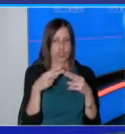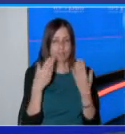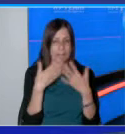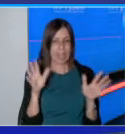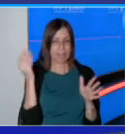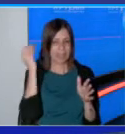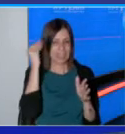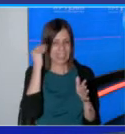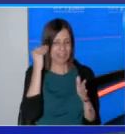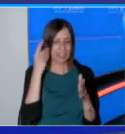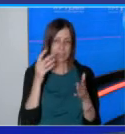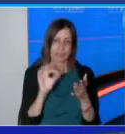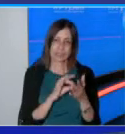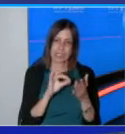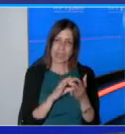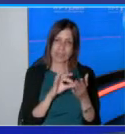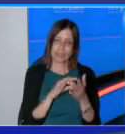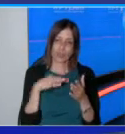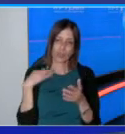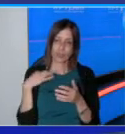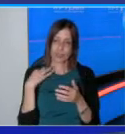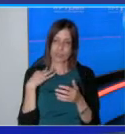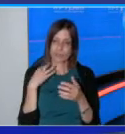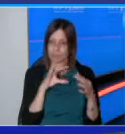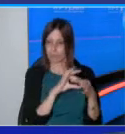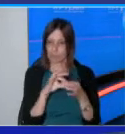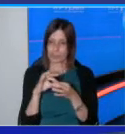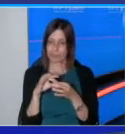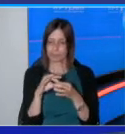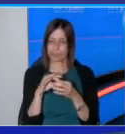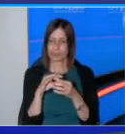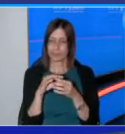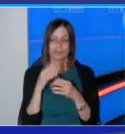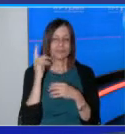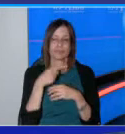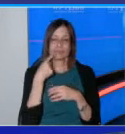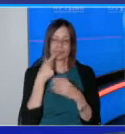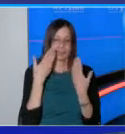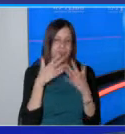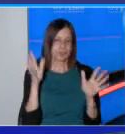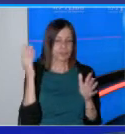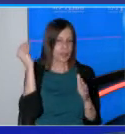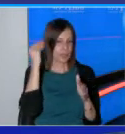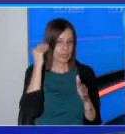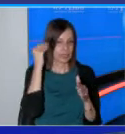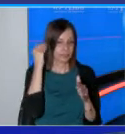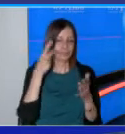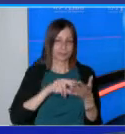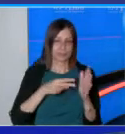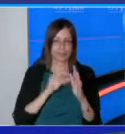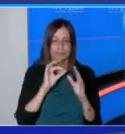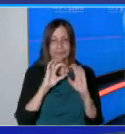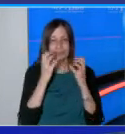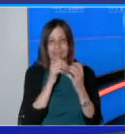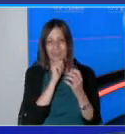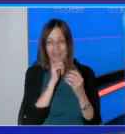בתי הספר ממשרד הבריאות במשפט? חייבים להגיד שפתיחת בתי הספר, המתווה של כיתה